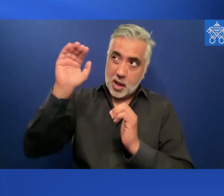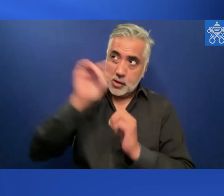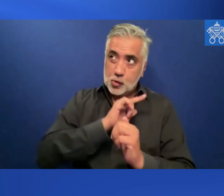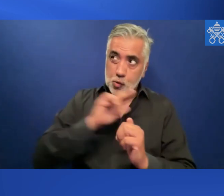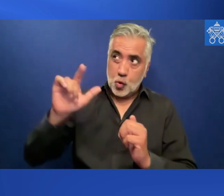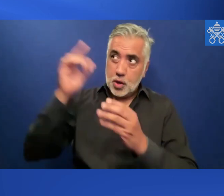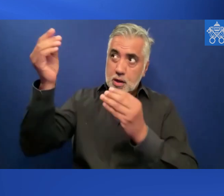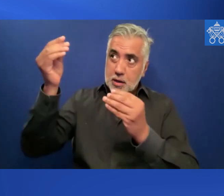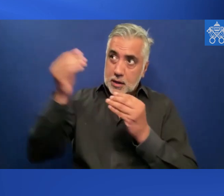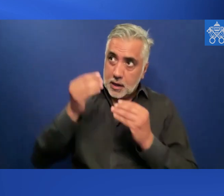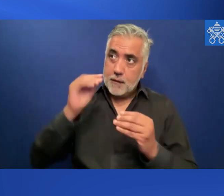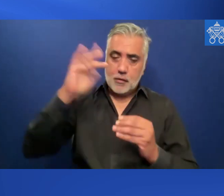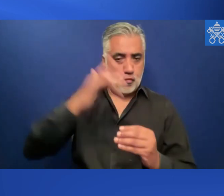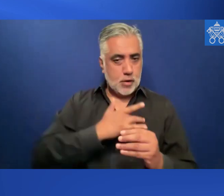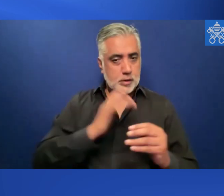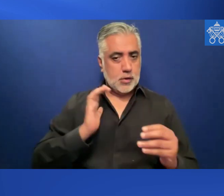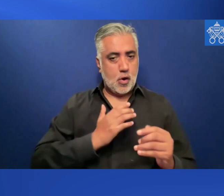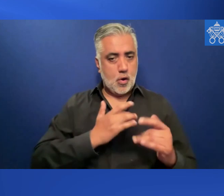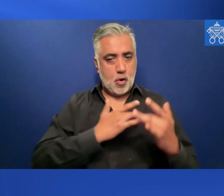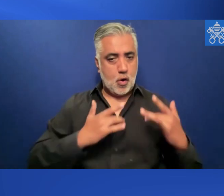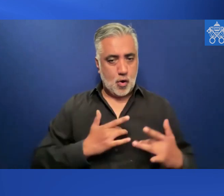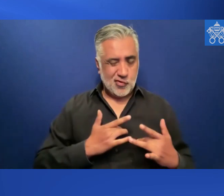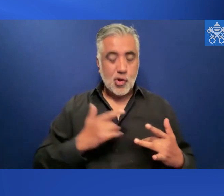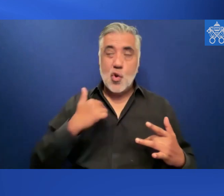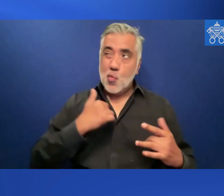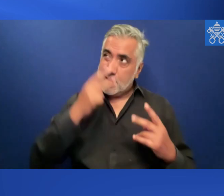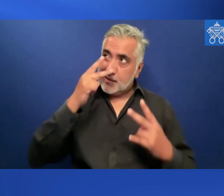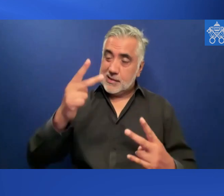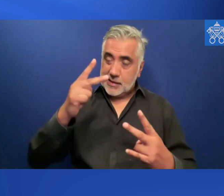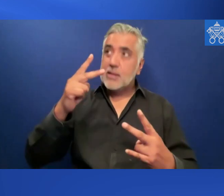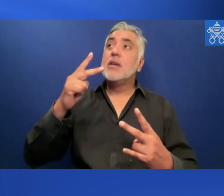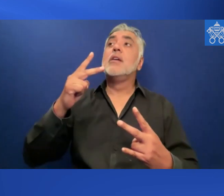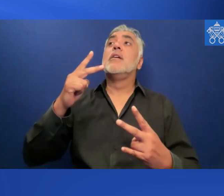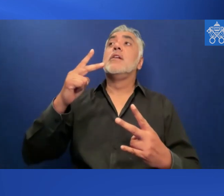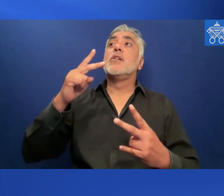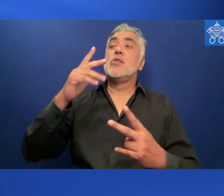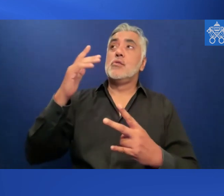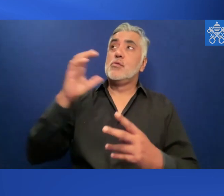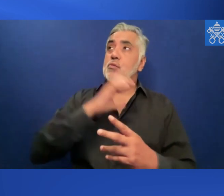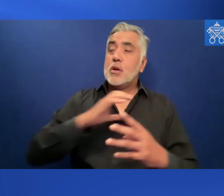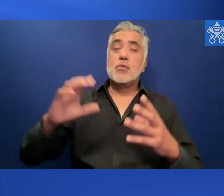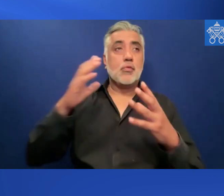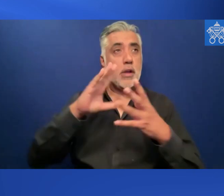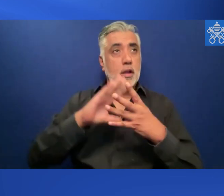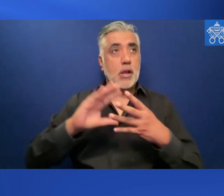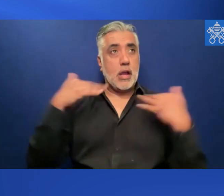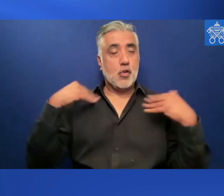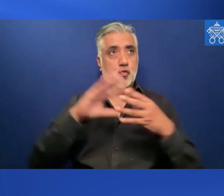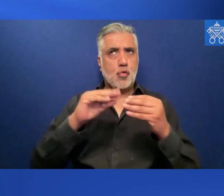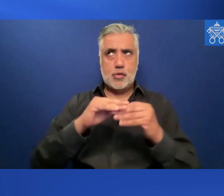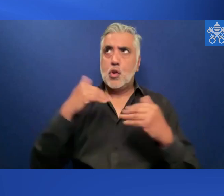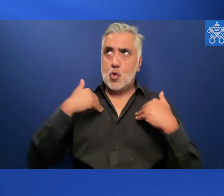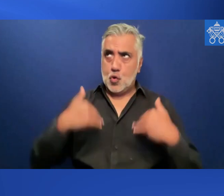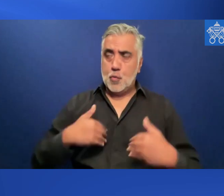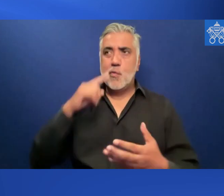che sti fili tu, incarnazione coniovium, per passione meio se crucem, a resurrezione gloriam, perducamur, per